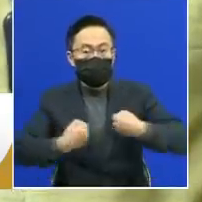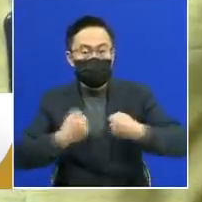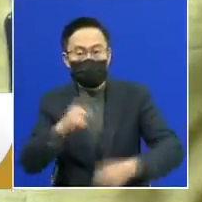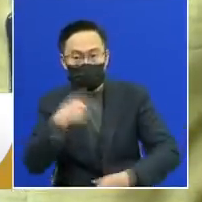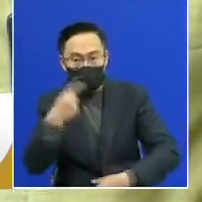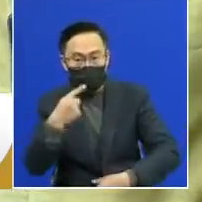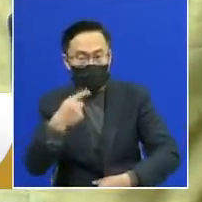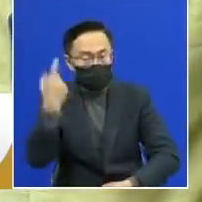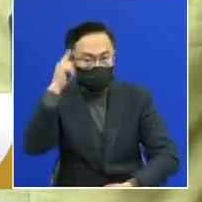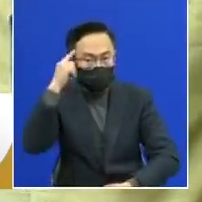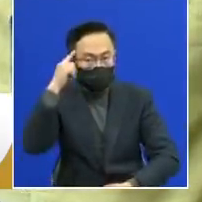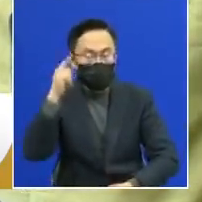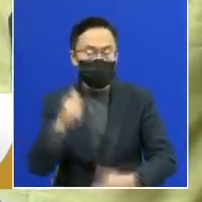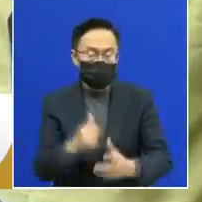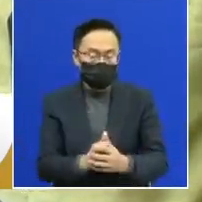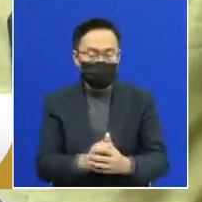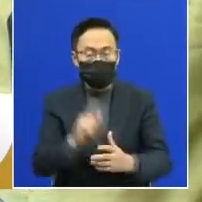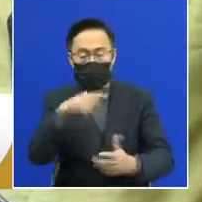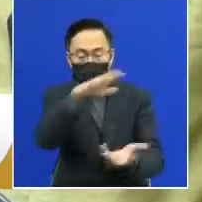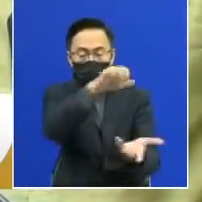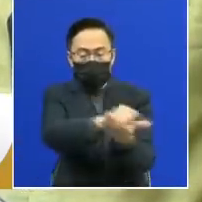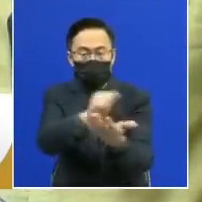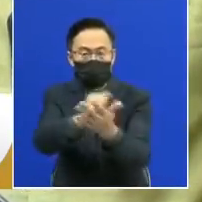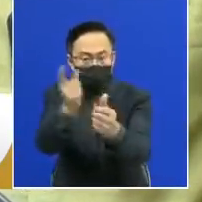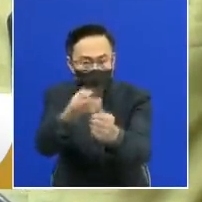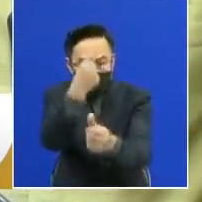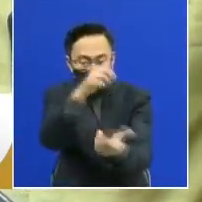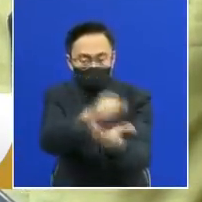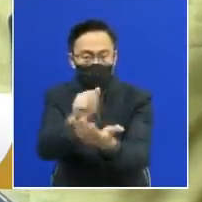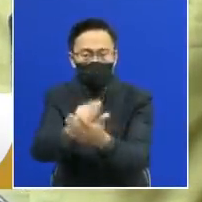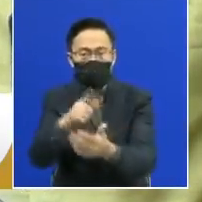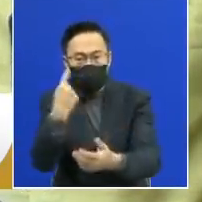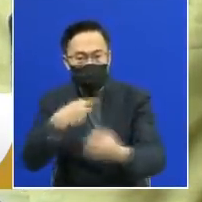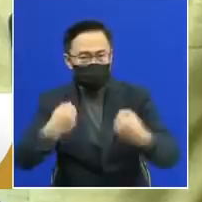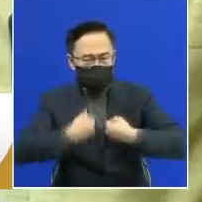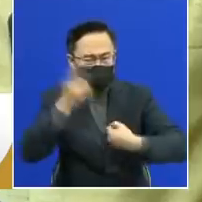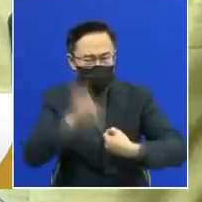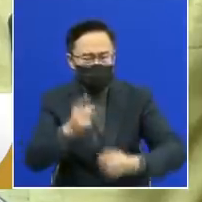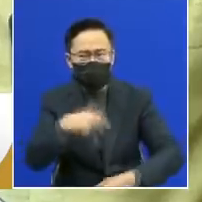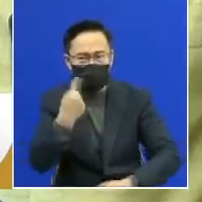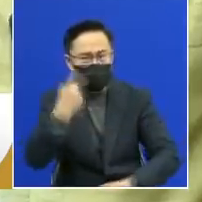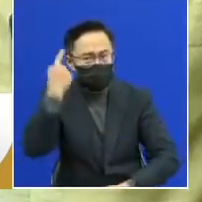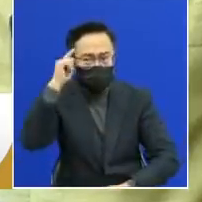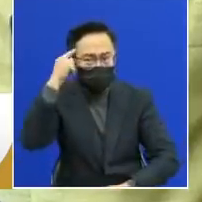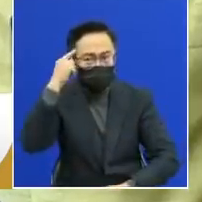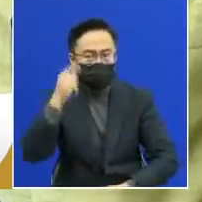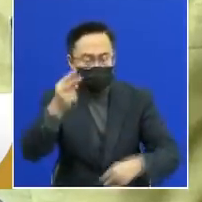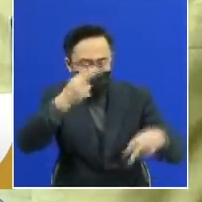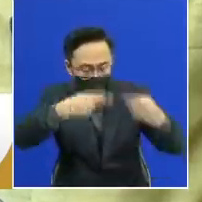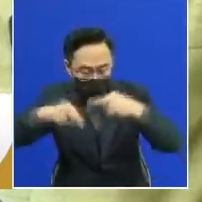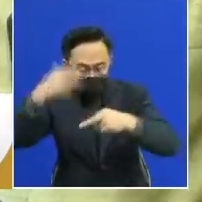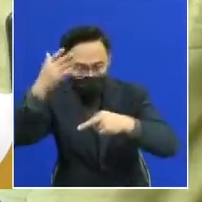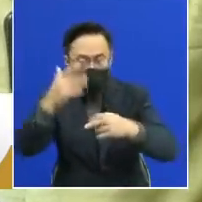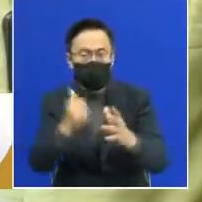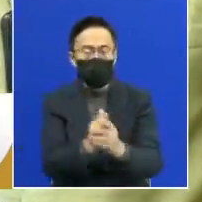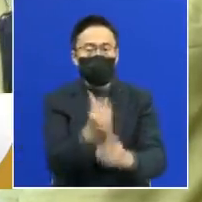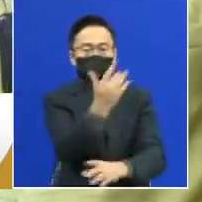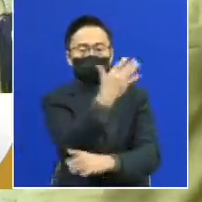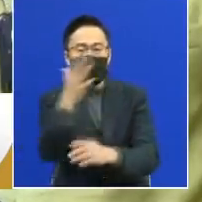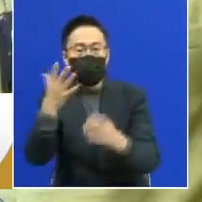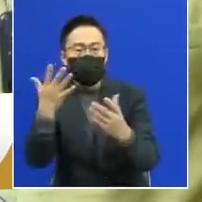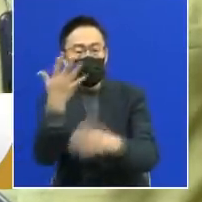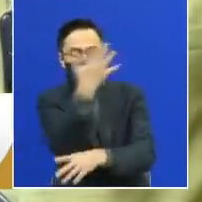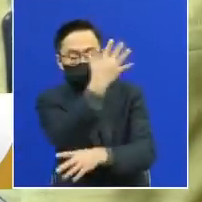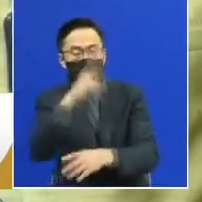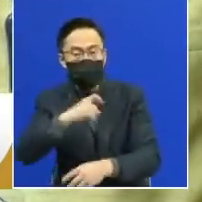ที่ก็ยังไม่ทราบเลยเป็นที่ใครนะครับอันนี้ก็ต้องรอให้ขั้นตอนมันดูว่ามีการกระทำผิดจริงไหมอยู่ในพื้นที่ป่าสงวนไหม